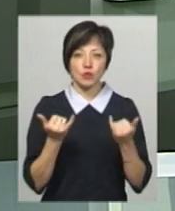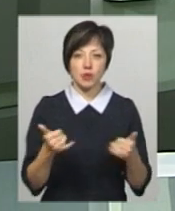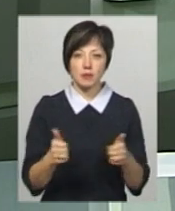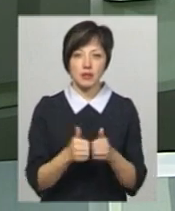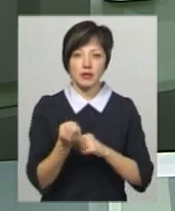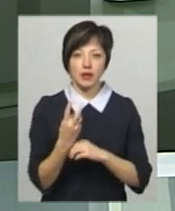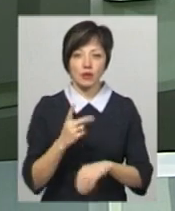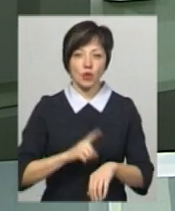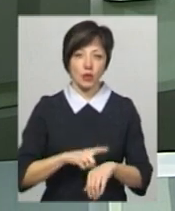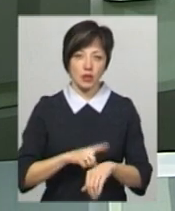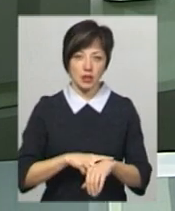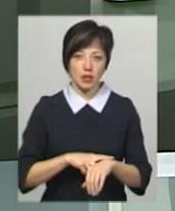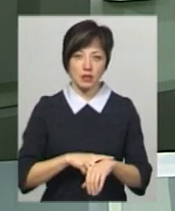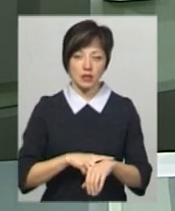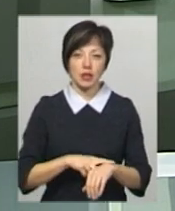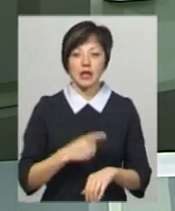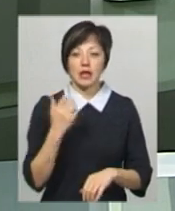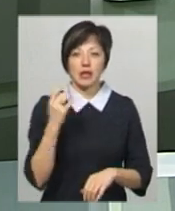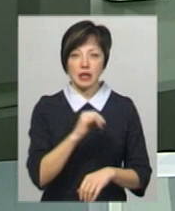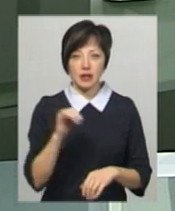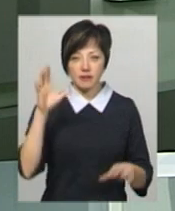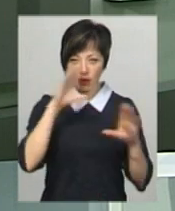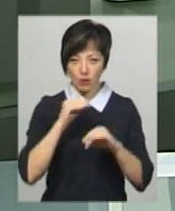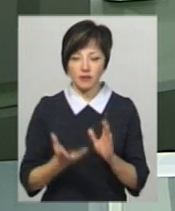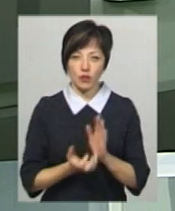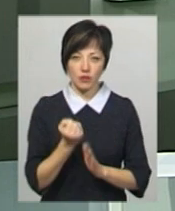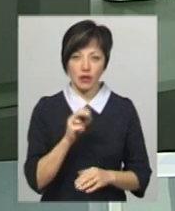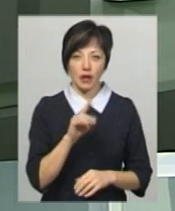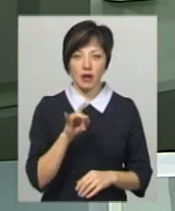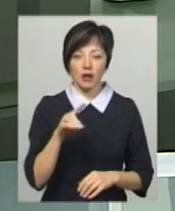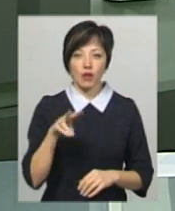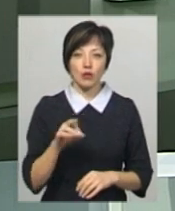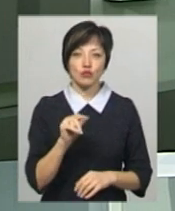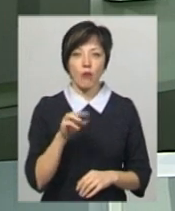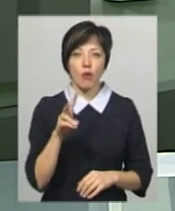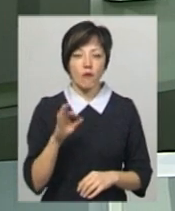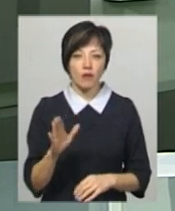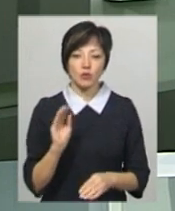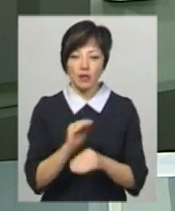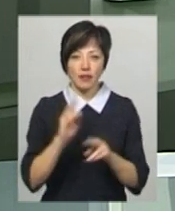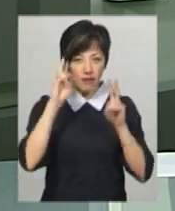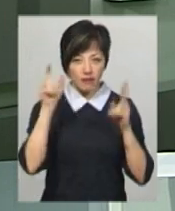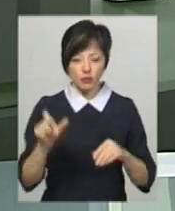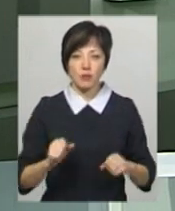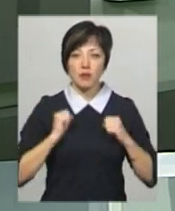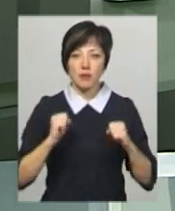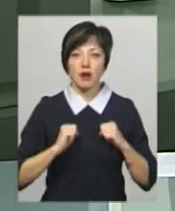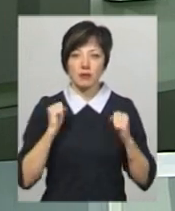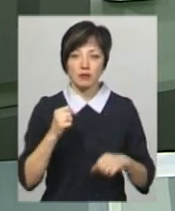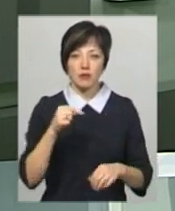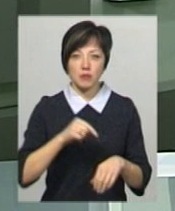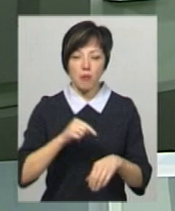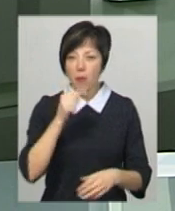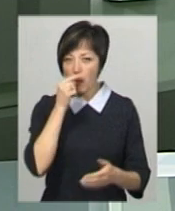близько 12-ї години. Її вдалося врятувати. Кирило Чумаков додає, невідомий намагався зачепити серце